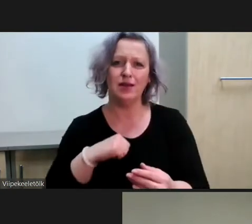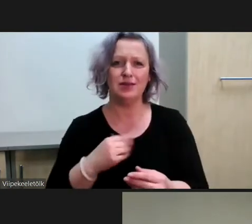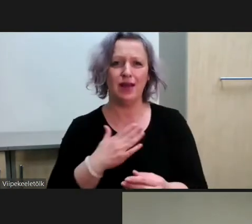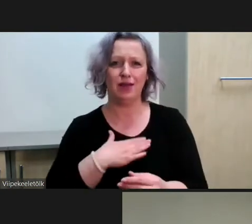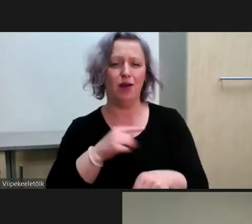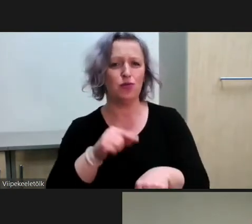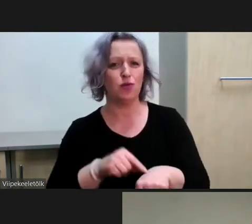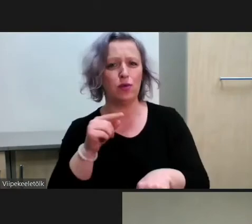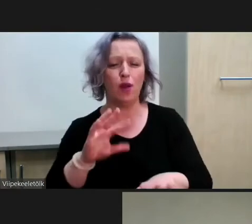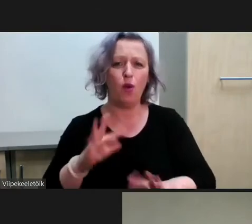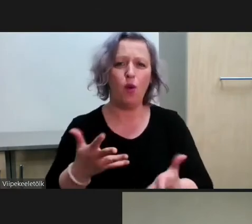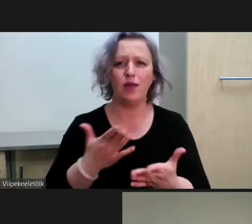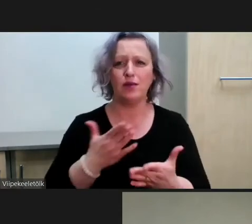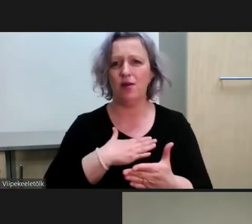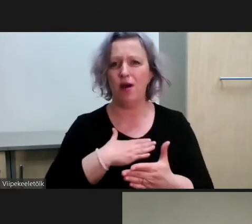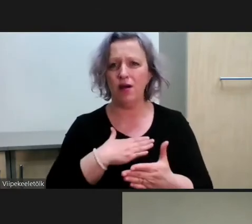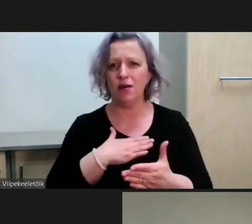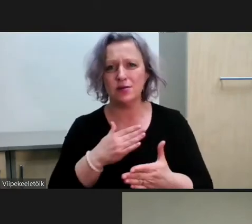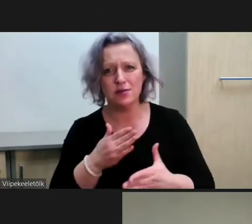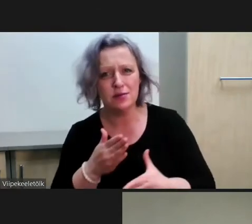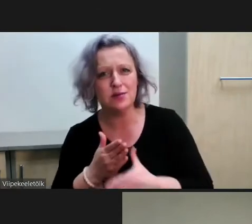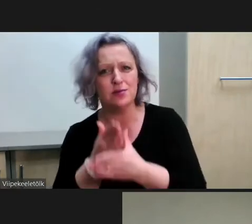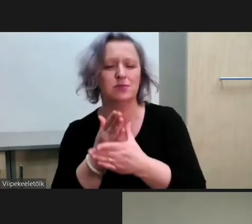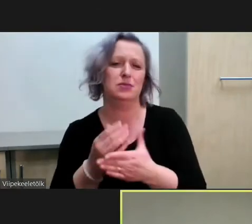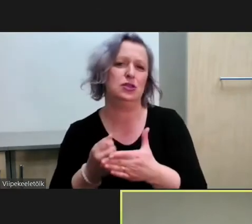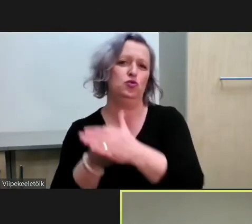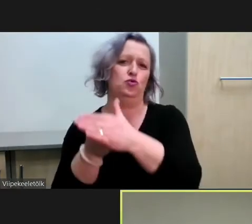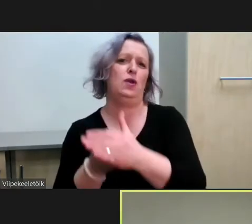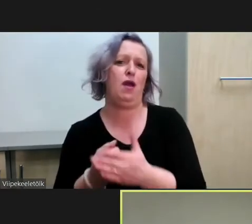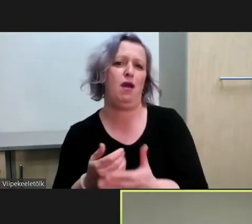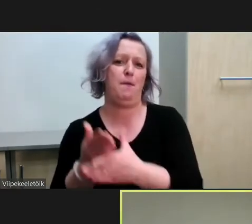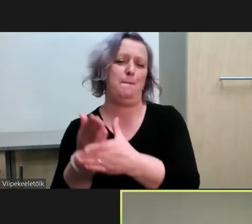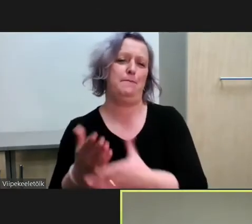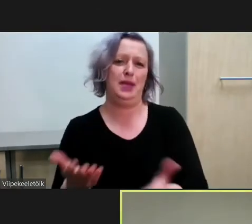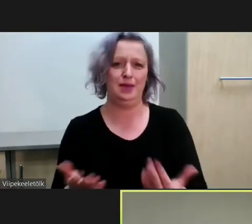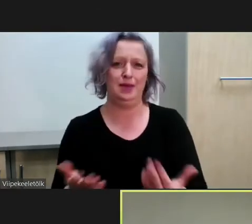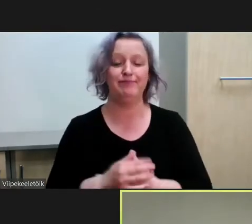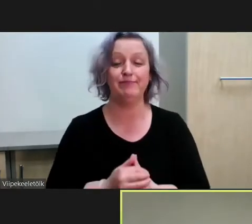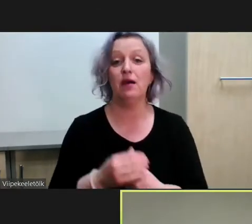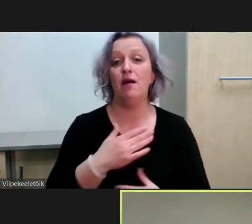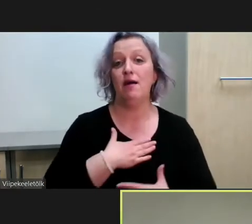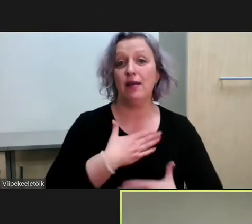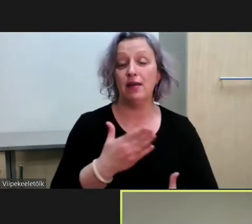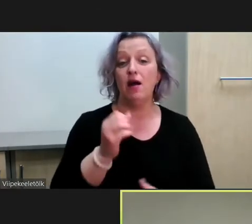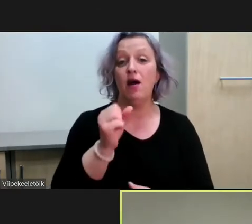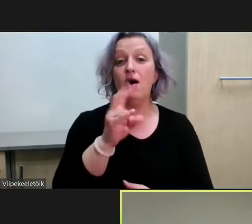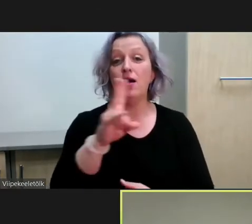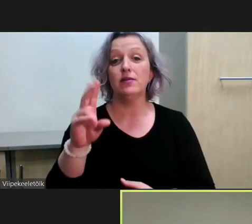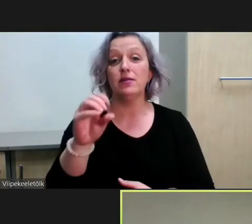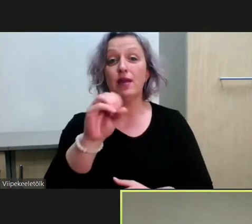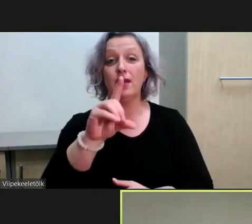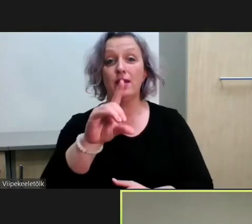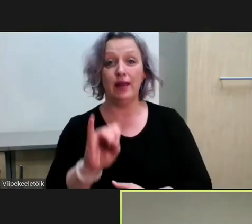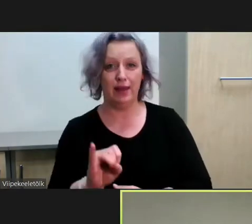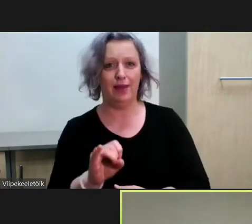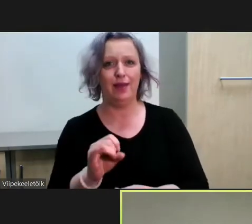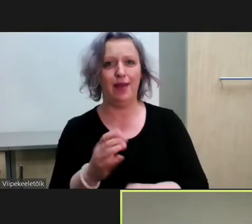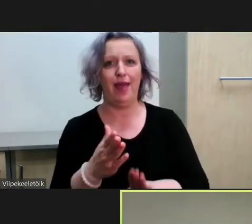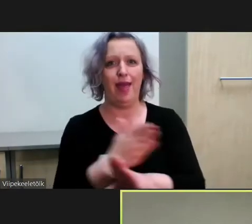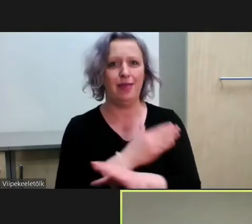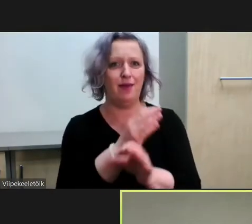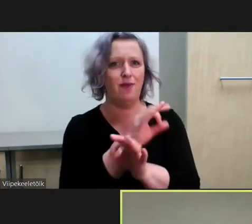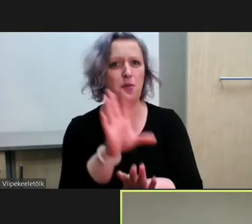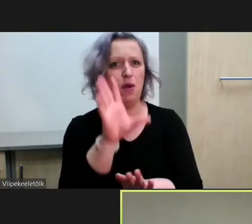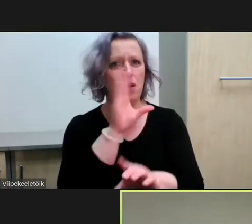tuge, nõu ja abi. Ja, aitäh, aga Anneli, enne kui Anneli ära laseme, et siis küsin, et